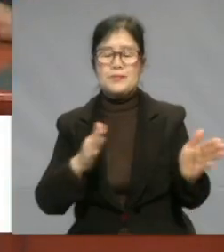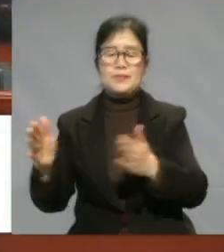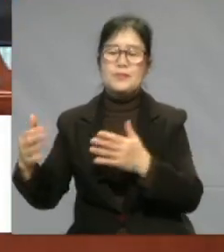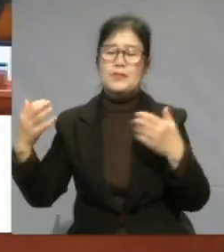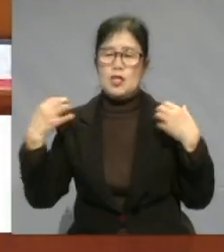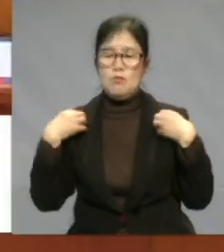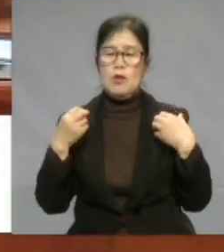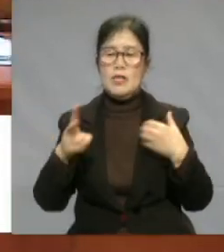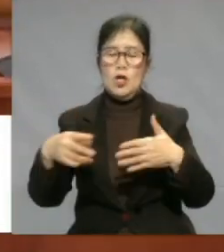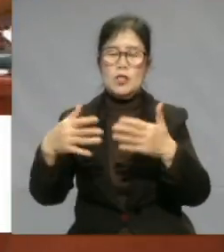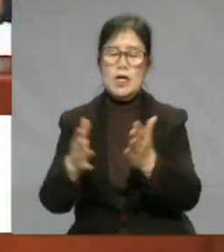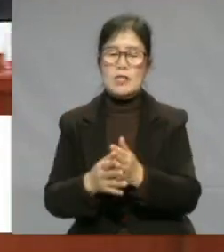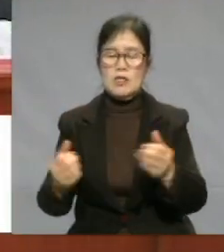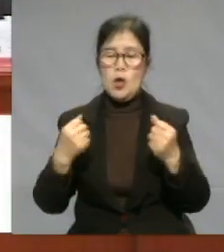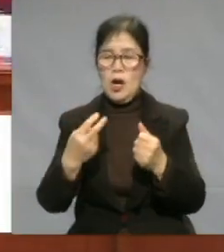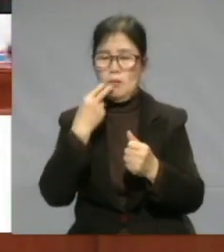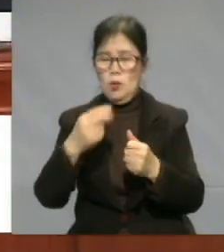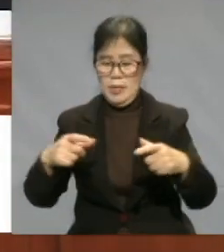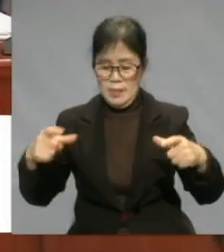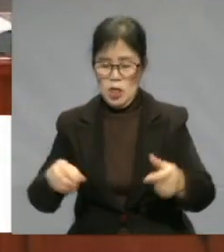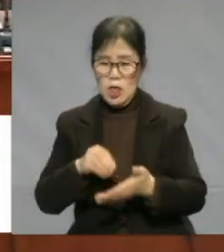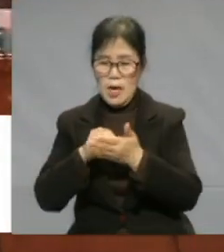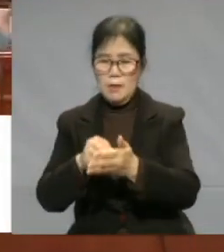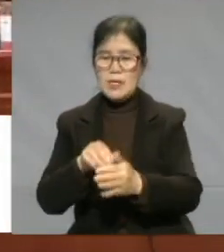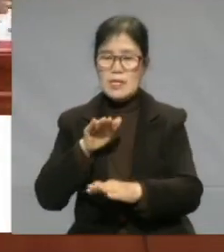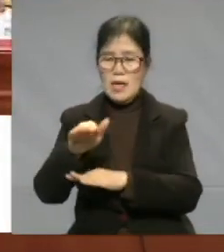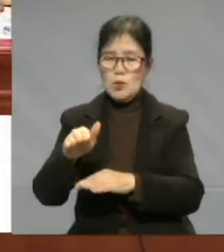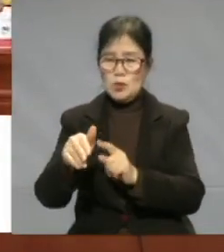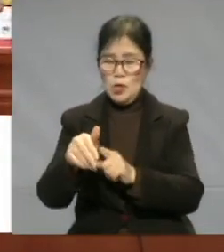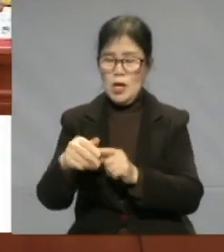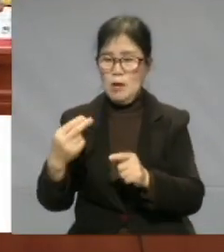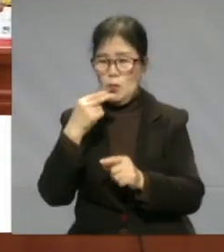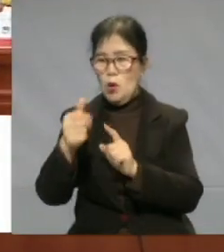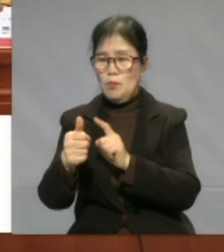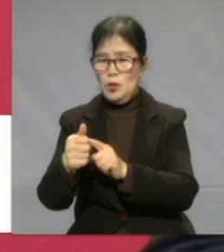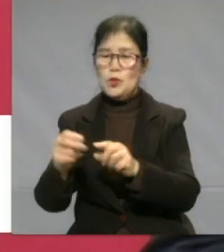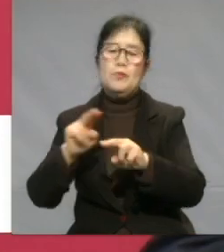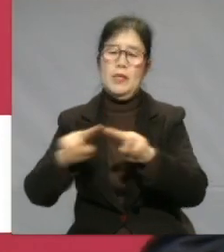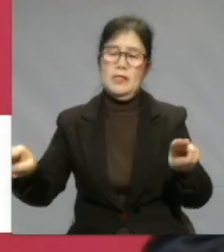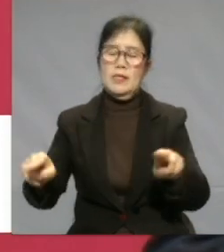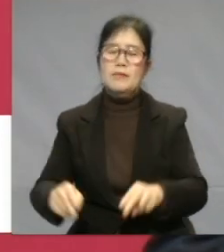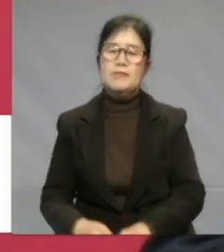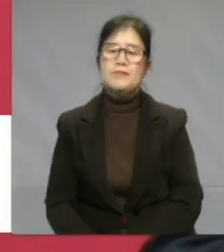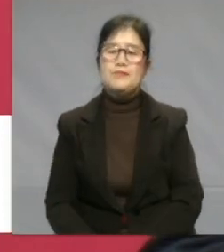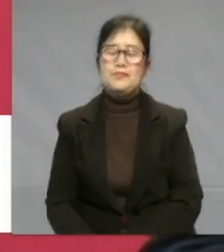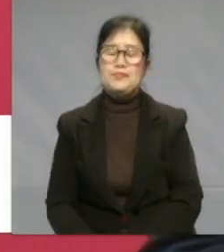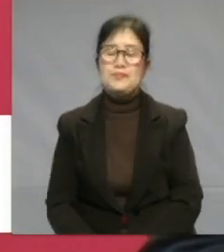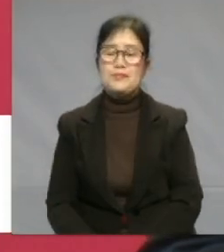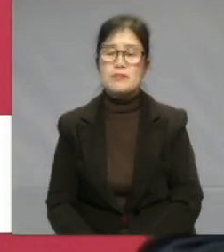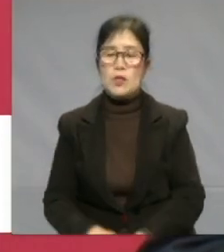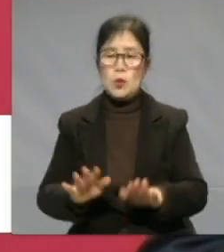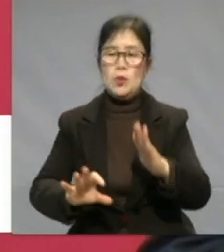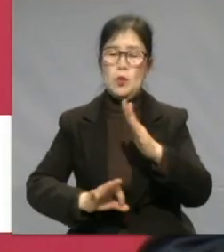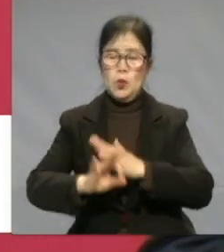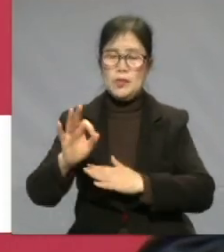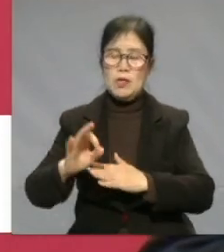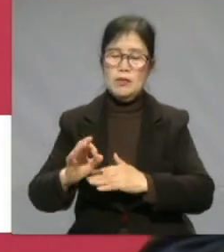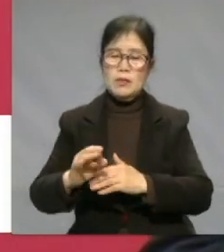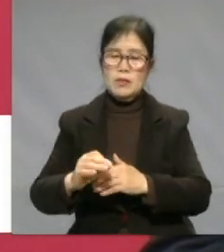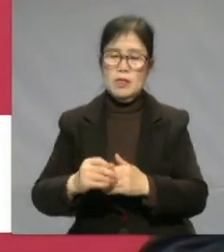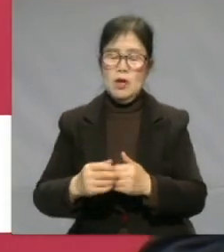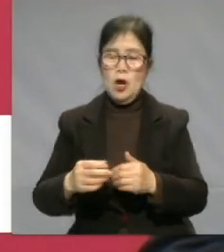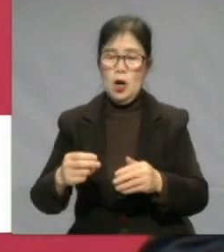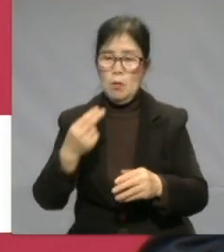정부와 여당이 건강보험 지역 가입자의 자동차에 부과하는 보험료를 폐지하기로 했습니다 당정은 오늘오전 건강보험